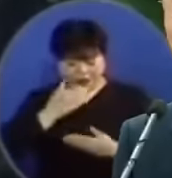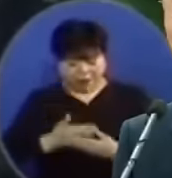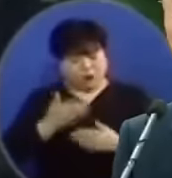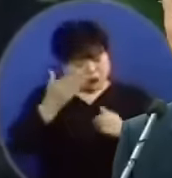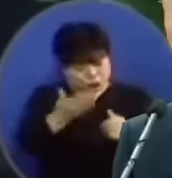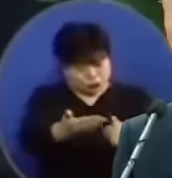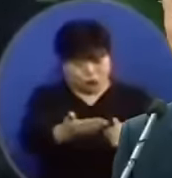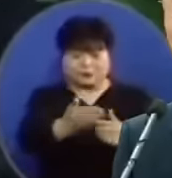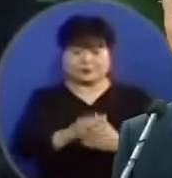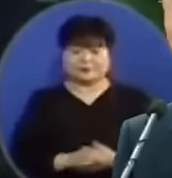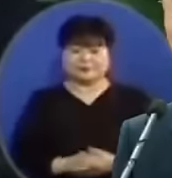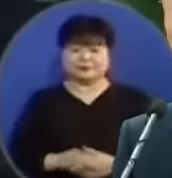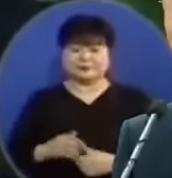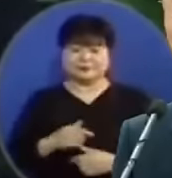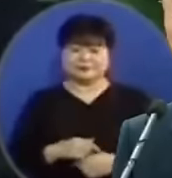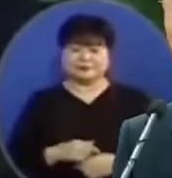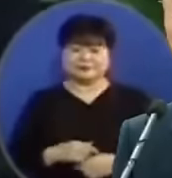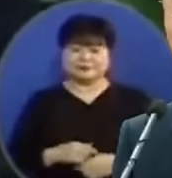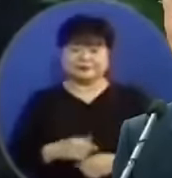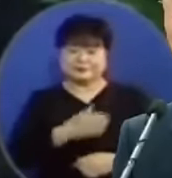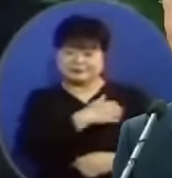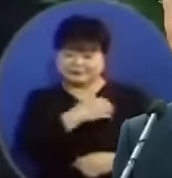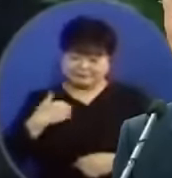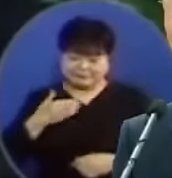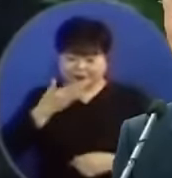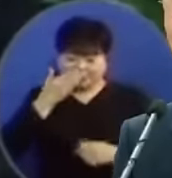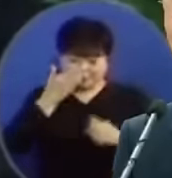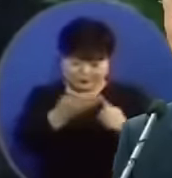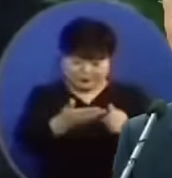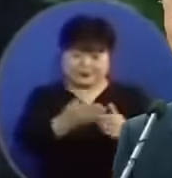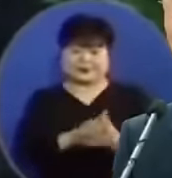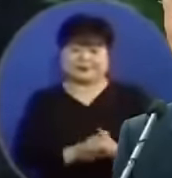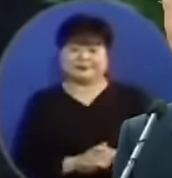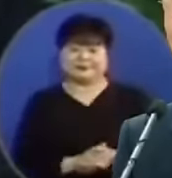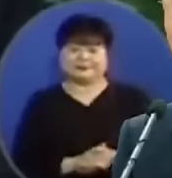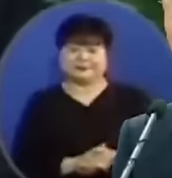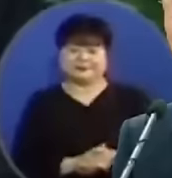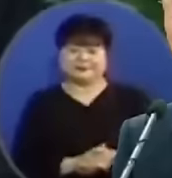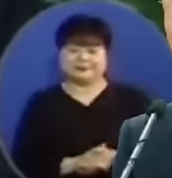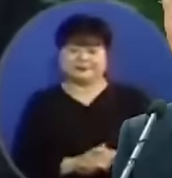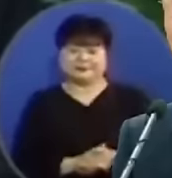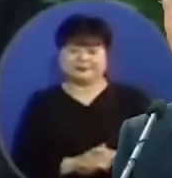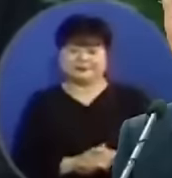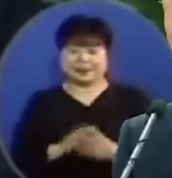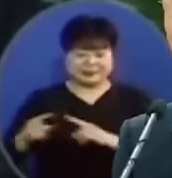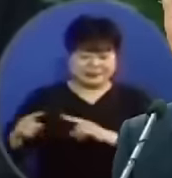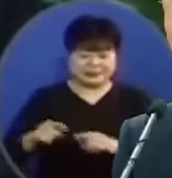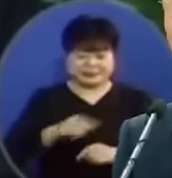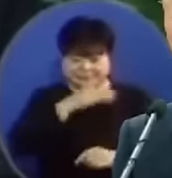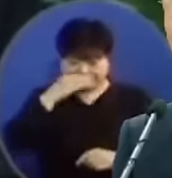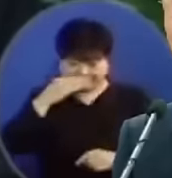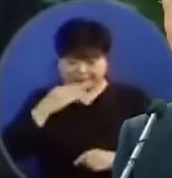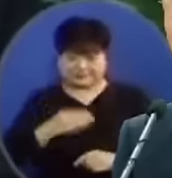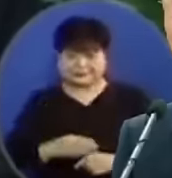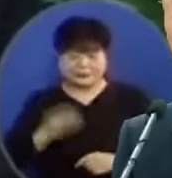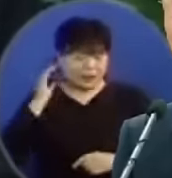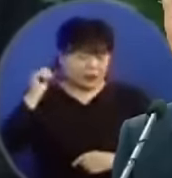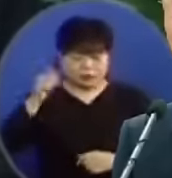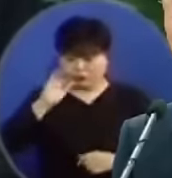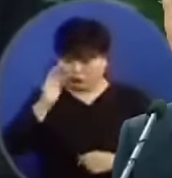되고 가슴 뿌듯하게 만들어 줘야 되는 것입니다. 그렇게 해야 정치가도 올바른 국회의원 대통령이